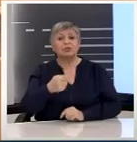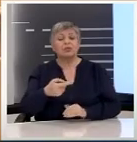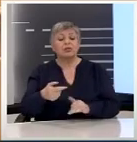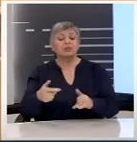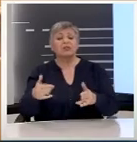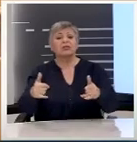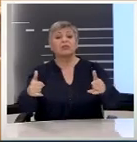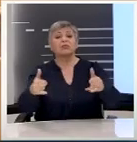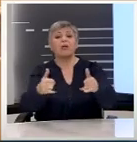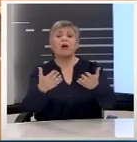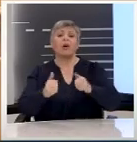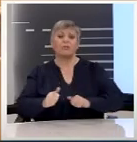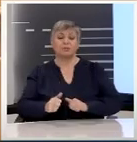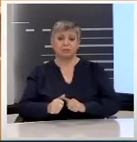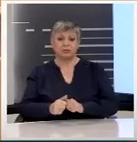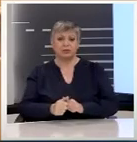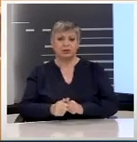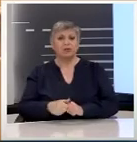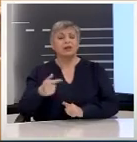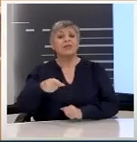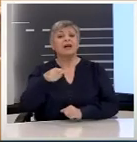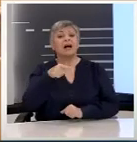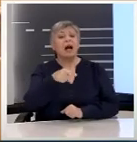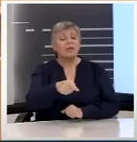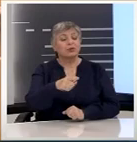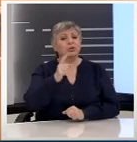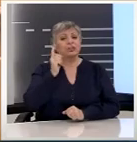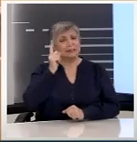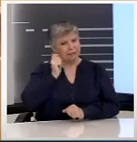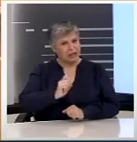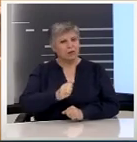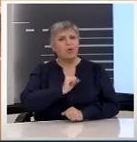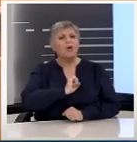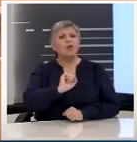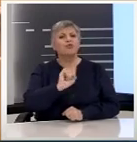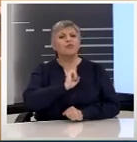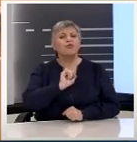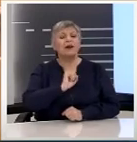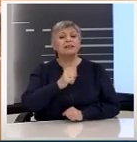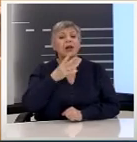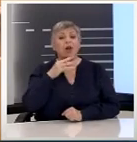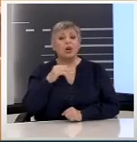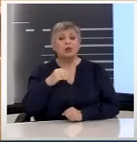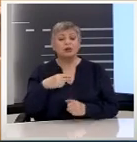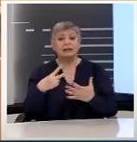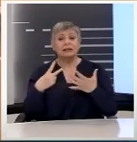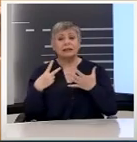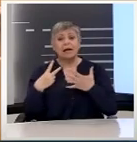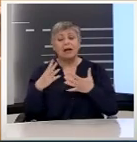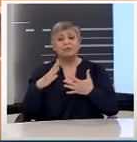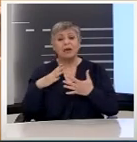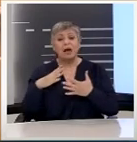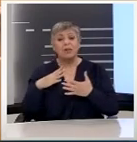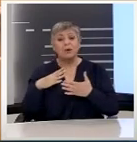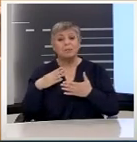εκφράζει φόβο για τη ζωή του, γιατί ξέρει ότι έχουν πεθάνει άλλοι 7 πριν από αυτόν.